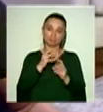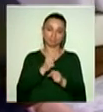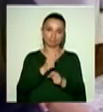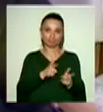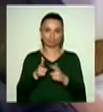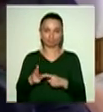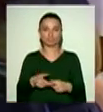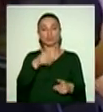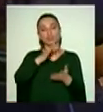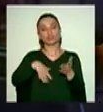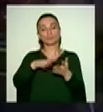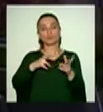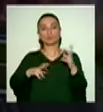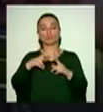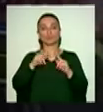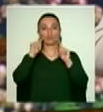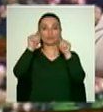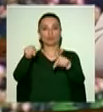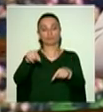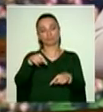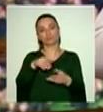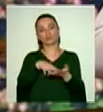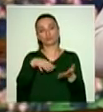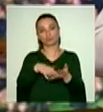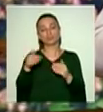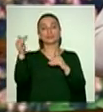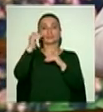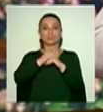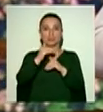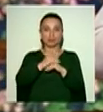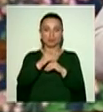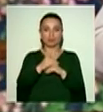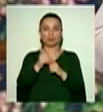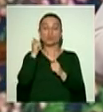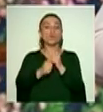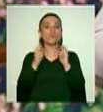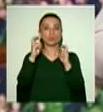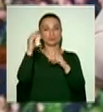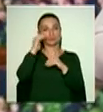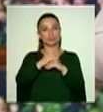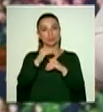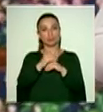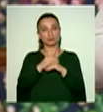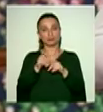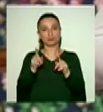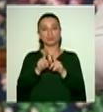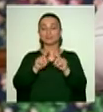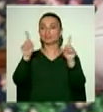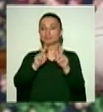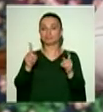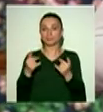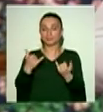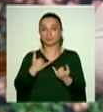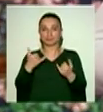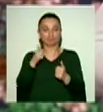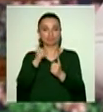ისა უზმობდა, მე სადილს მივირთმევდი. შემდეგ უნივერსიტეტში ვბრუნდებოდი. საღამოს? ყოველ საღამოს. არ ვიცი,